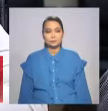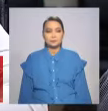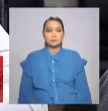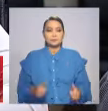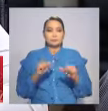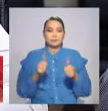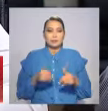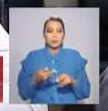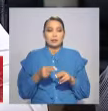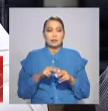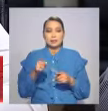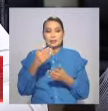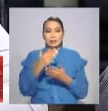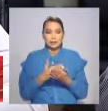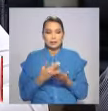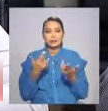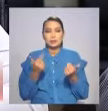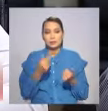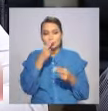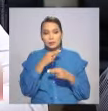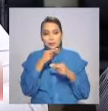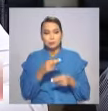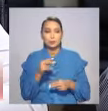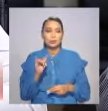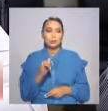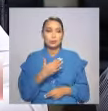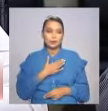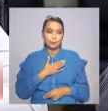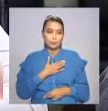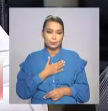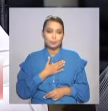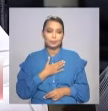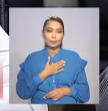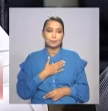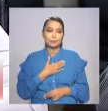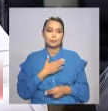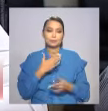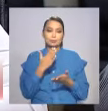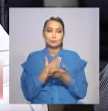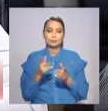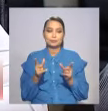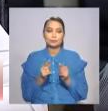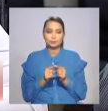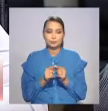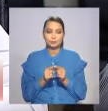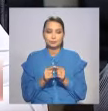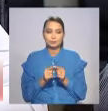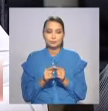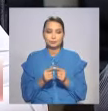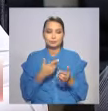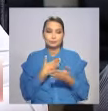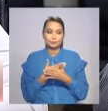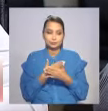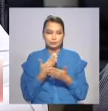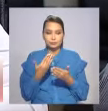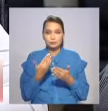Формирование качественных данных, значит, пересмотр процессов у нас на местном уровне, как правило, на местном теперь уже, он активно